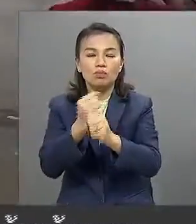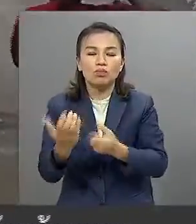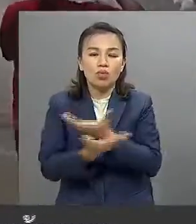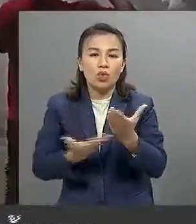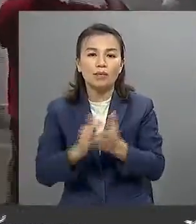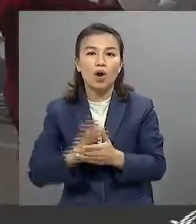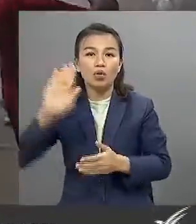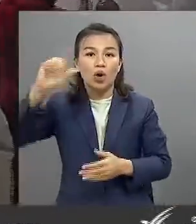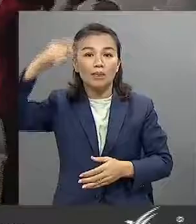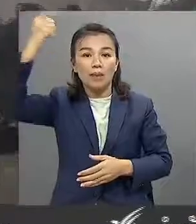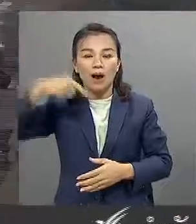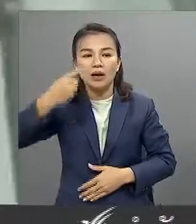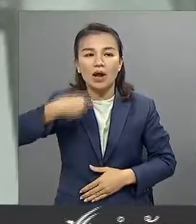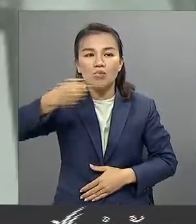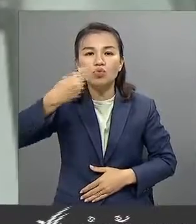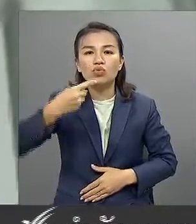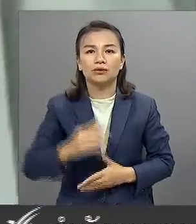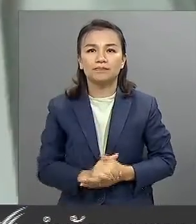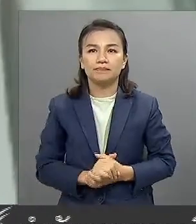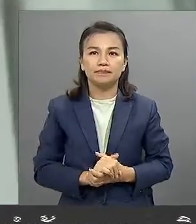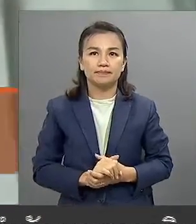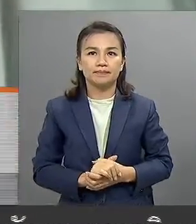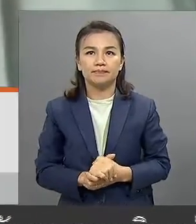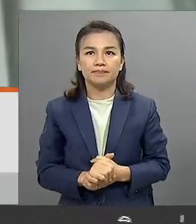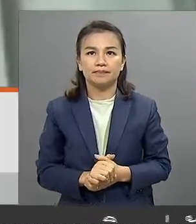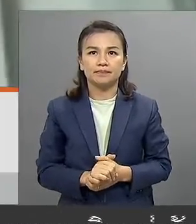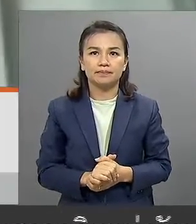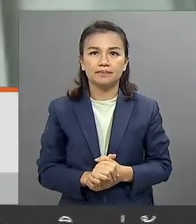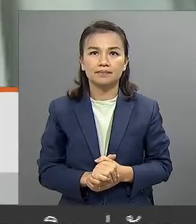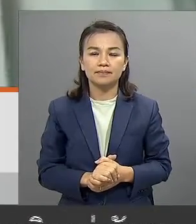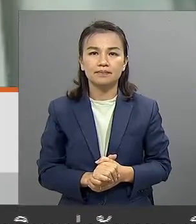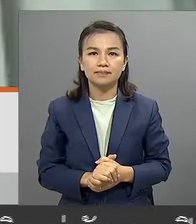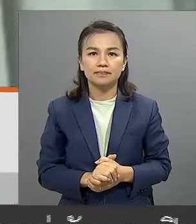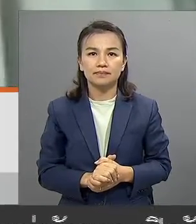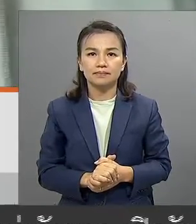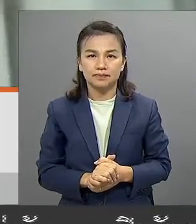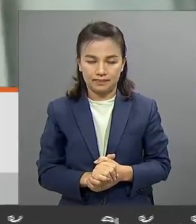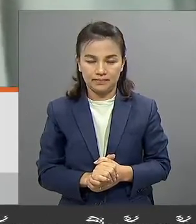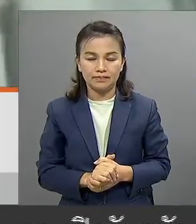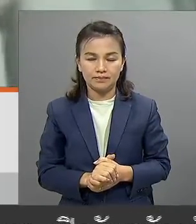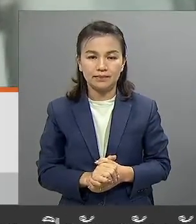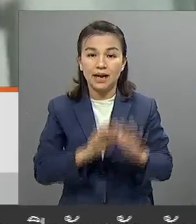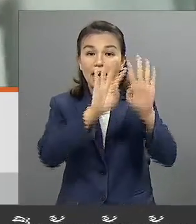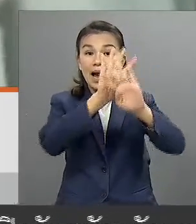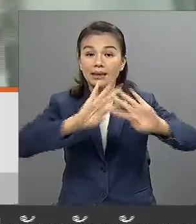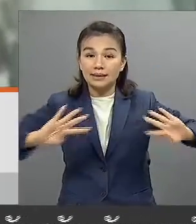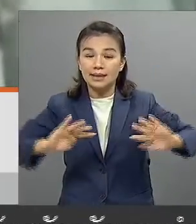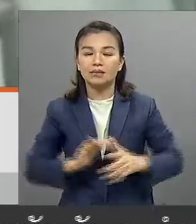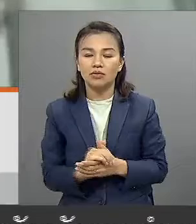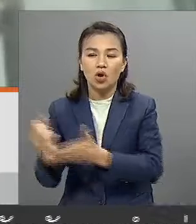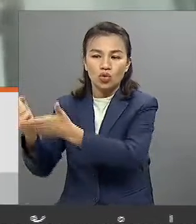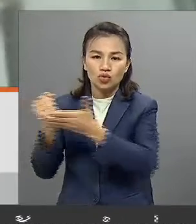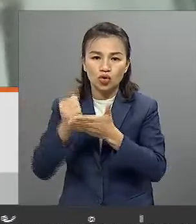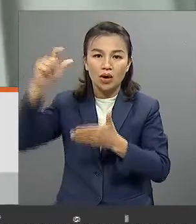พูดค่ะอ่ะจะเอาเสียเนี่ยเป็นพื้นที่ที่จะให้เรียนบ้านเนี่ยเข้ามา